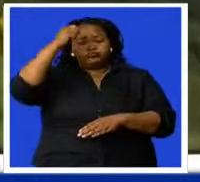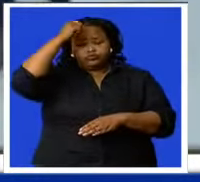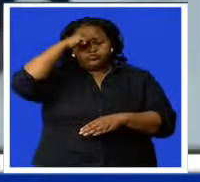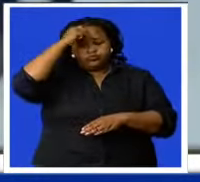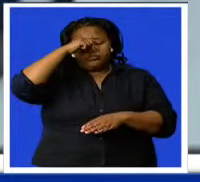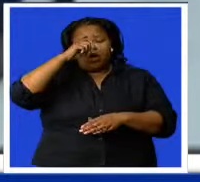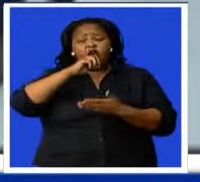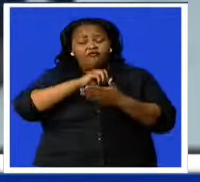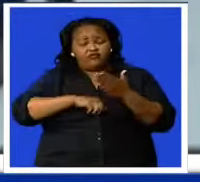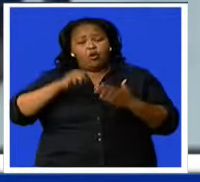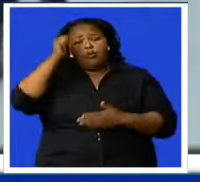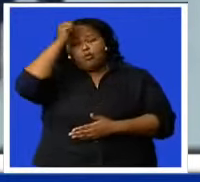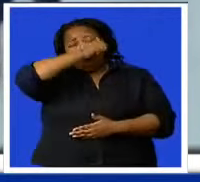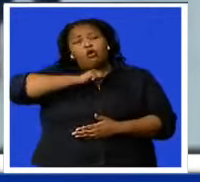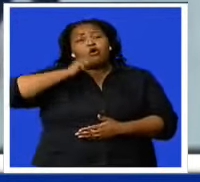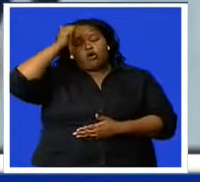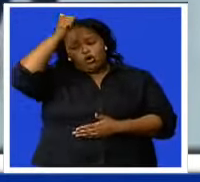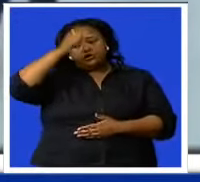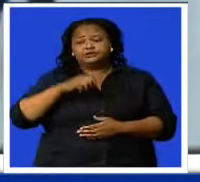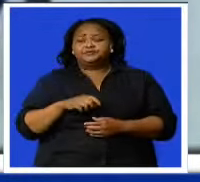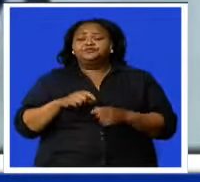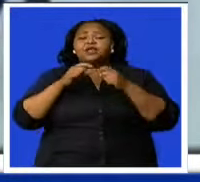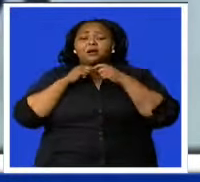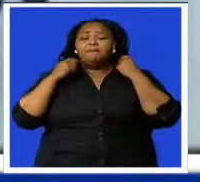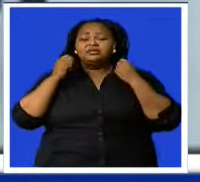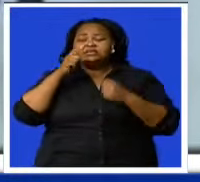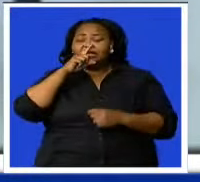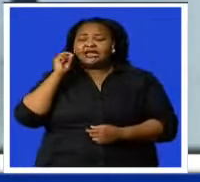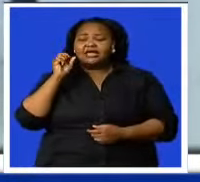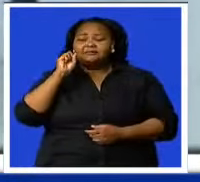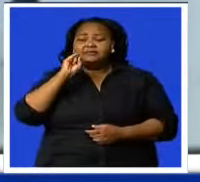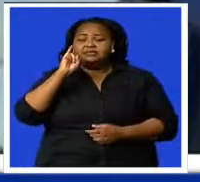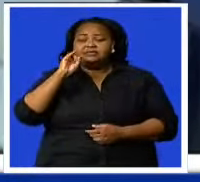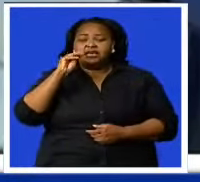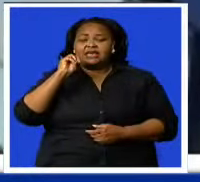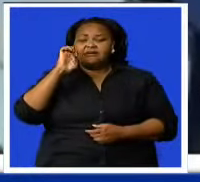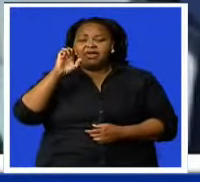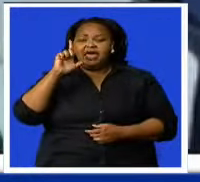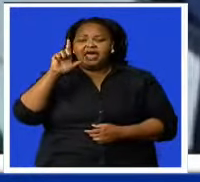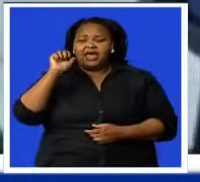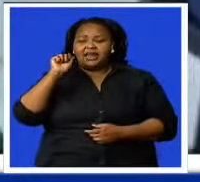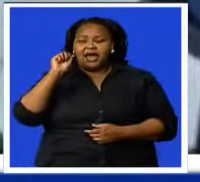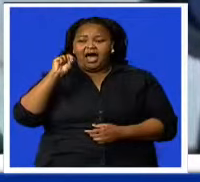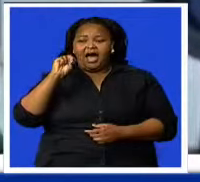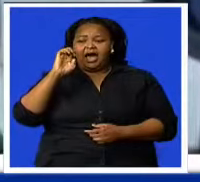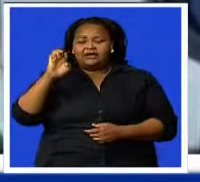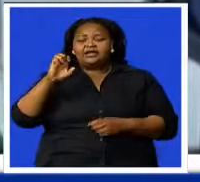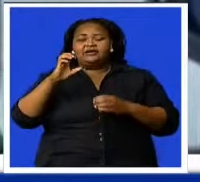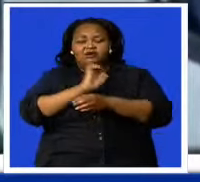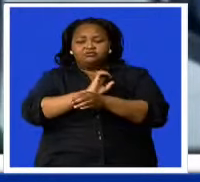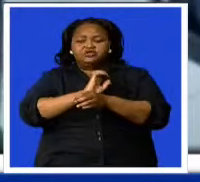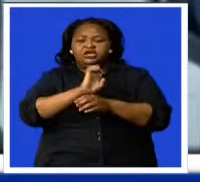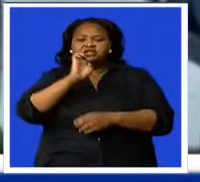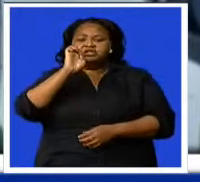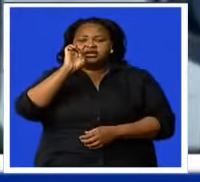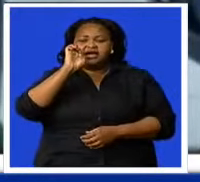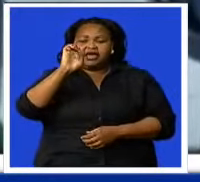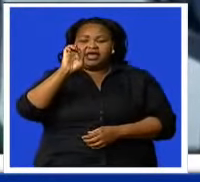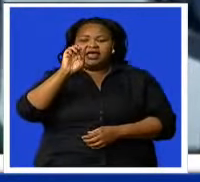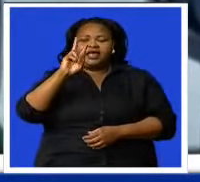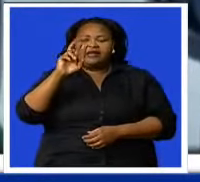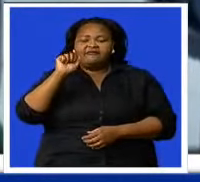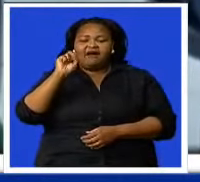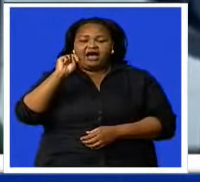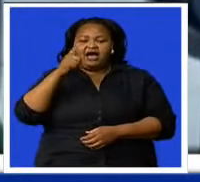ngenhla. Umfundisi MV Simelane welibandla lase Evangelical kaHlathi ubonge emaphoyisa embubene sive